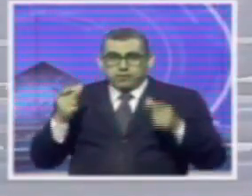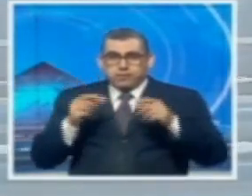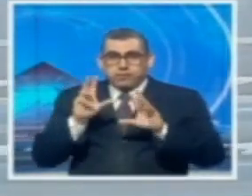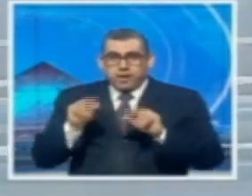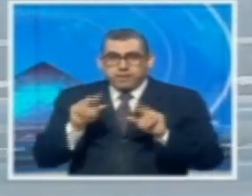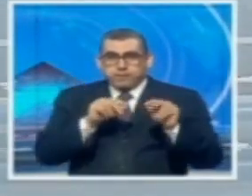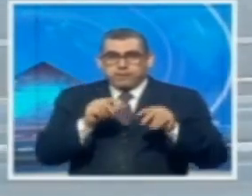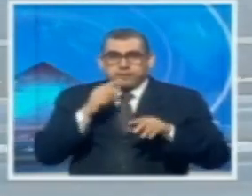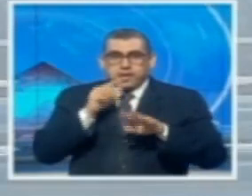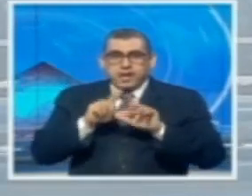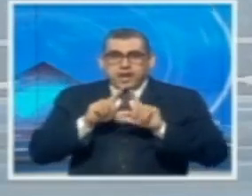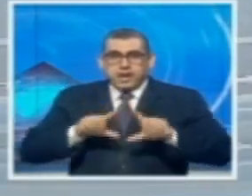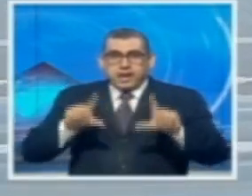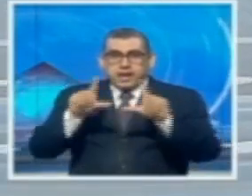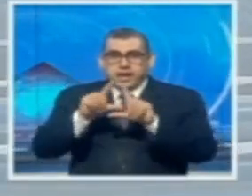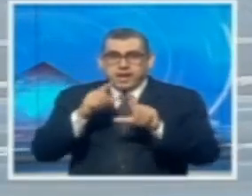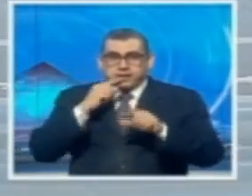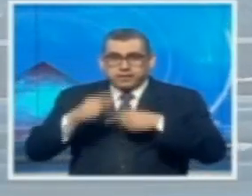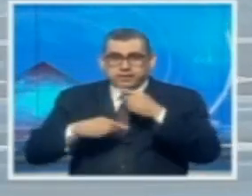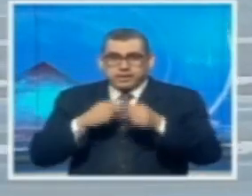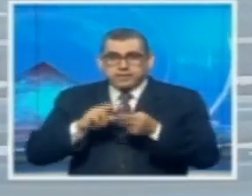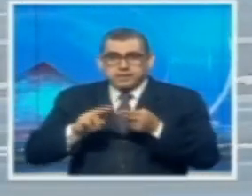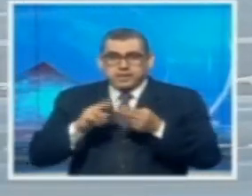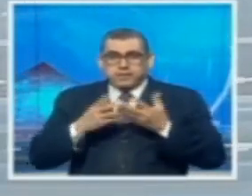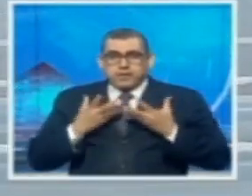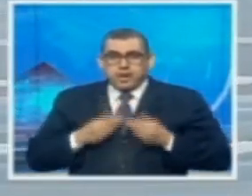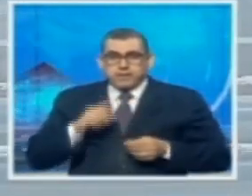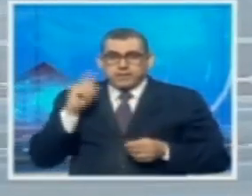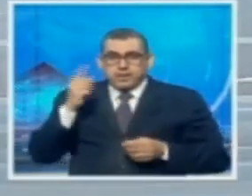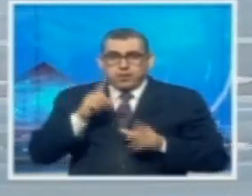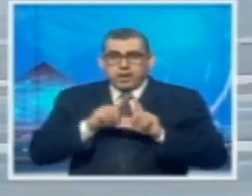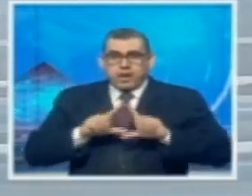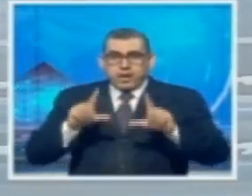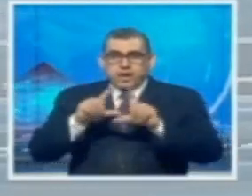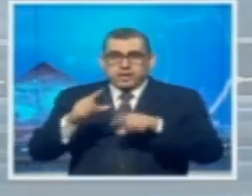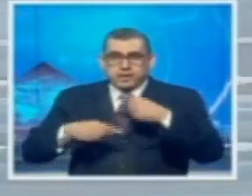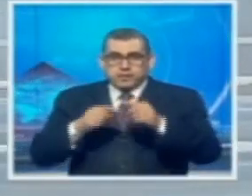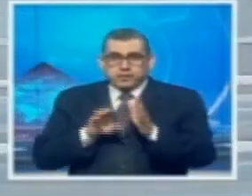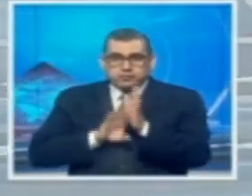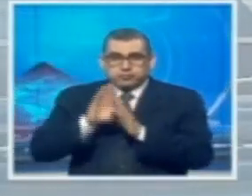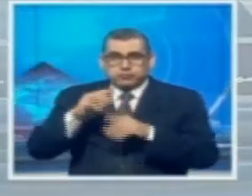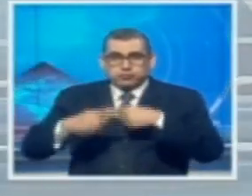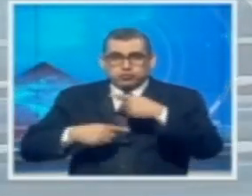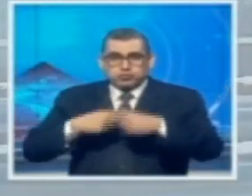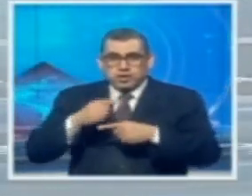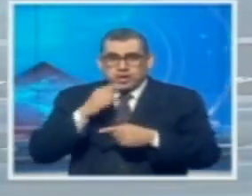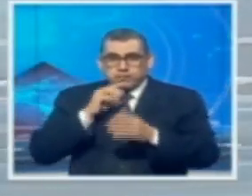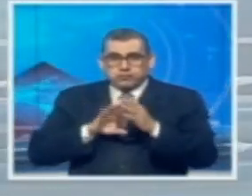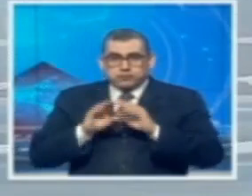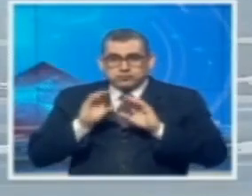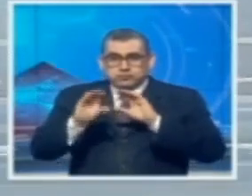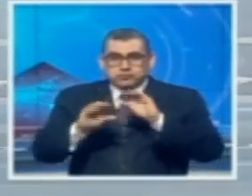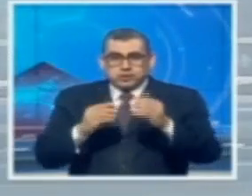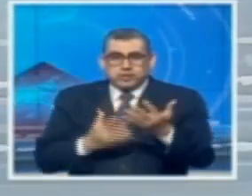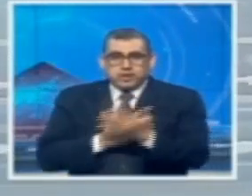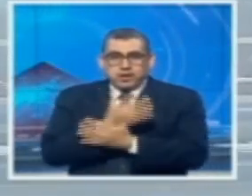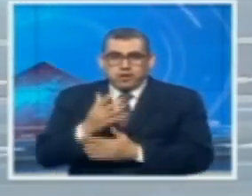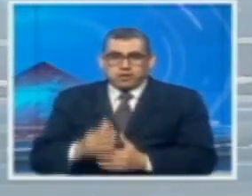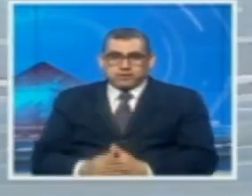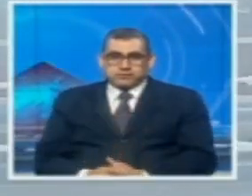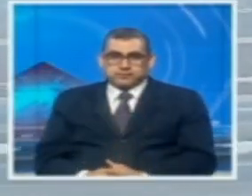اللجنة الدائمة للسلم والأمن الدوليين واللجنة الدائمة للتنمية المستدامة والتمويل والتجارة.